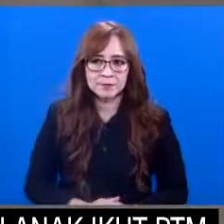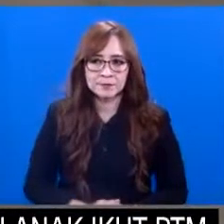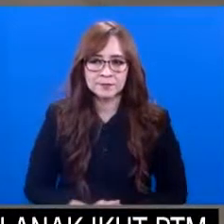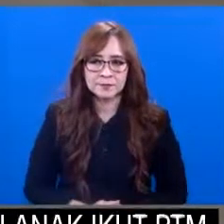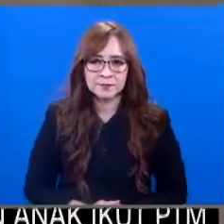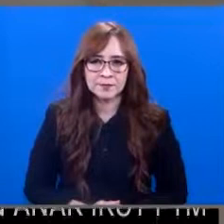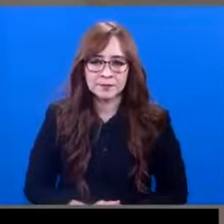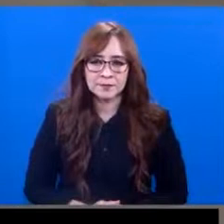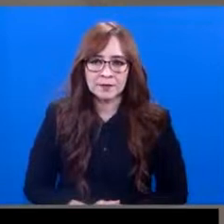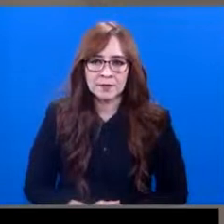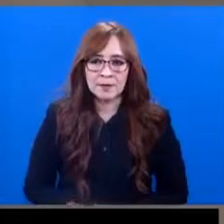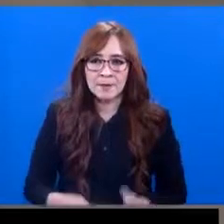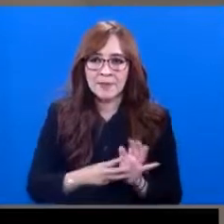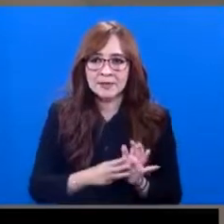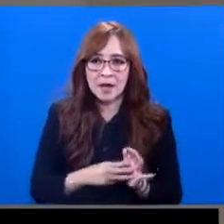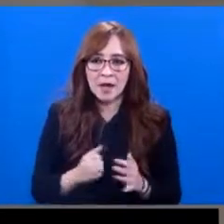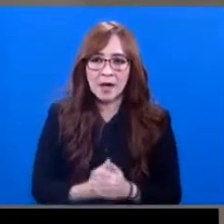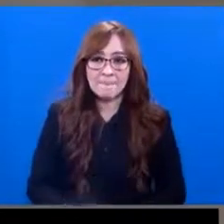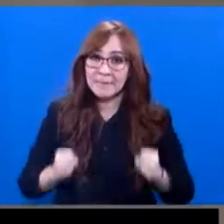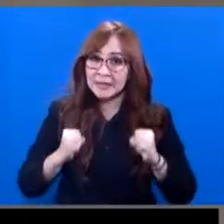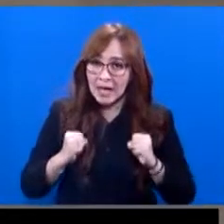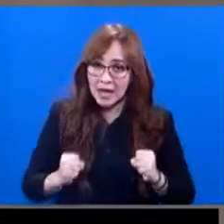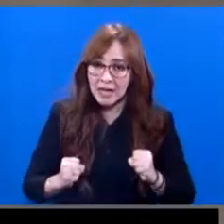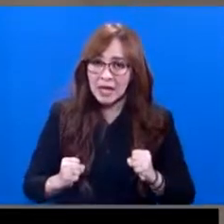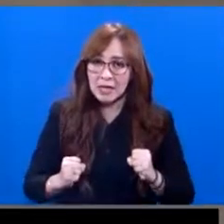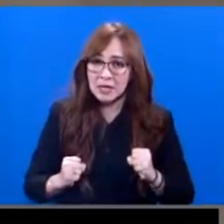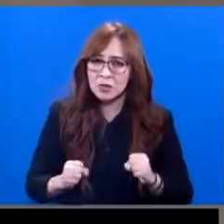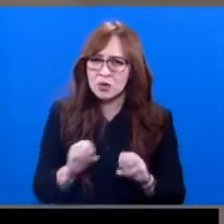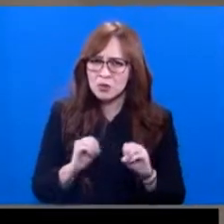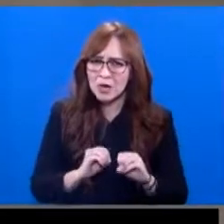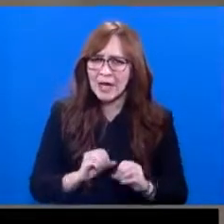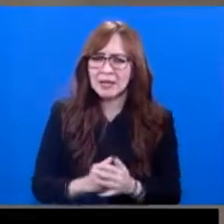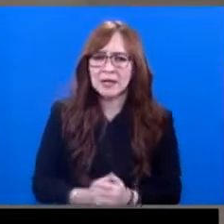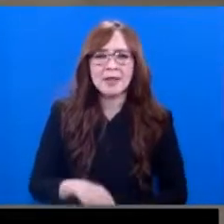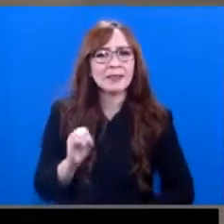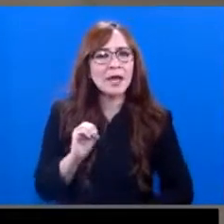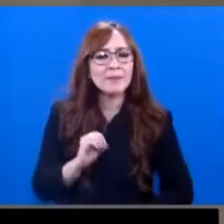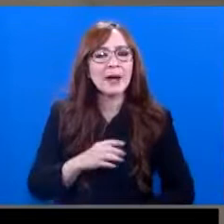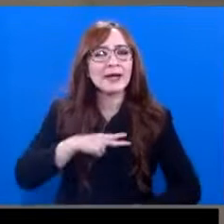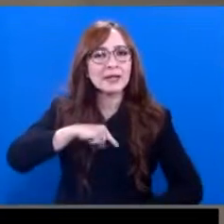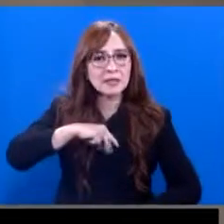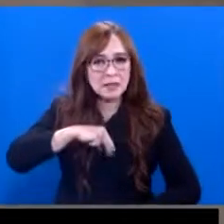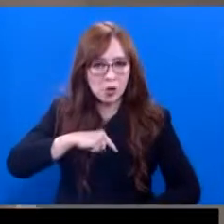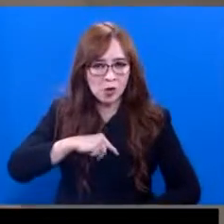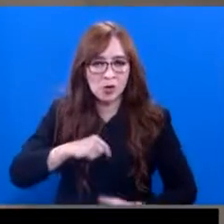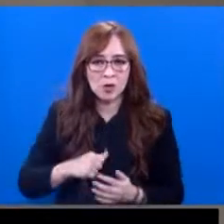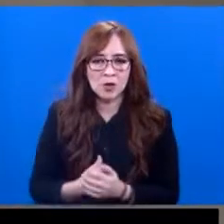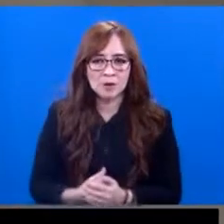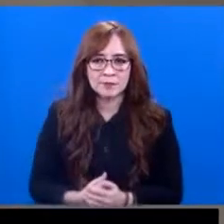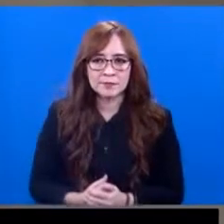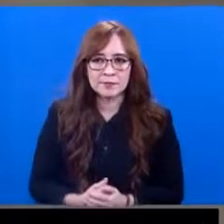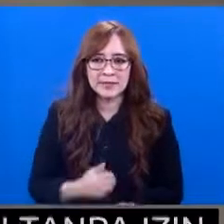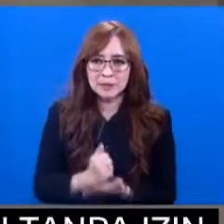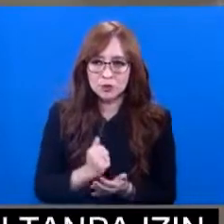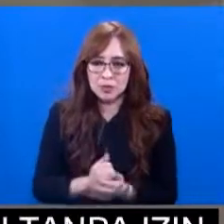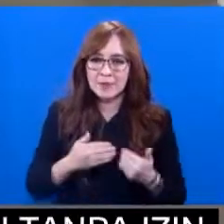Dari sisi pertahanan, sejatinya posisi Ibu Kota Baru ini bukan tanpa resiko. Sebaliknya, posisi Ibu Kota Negara Baru ini justru lebih terbuka